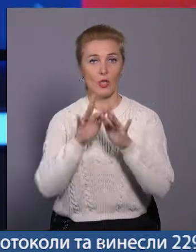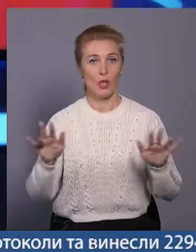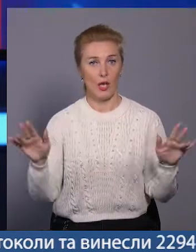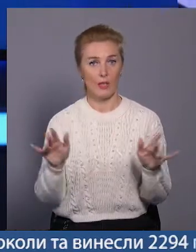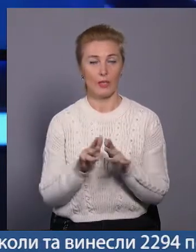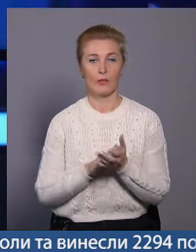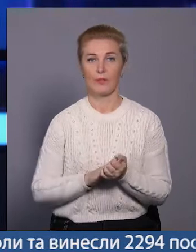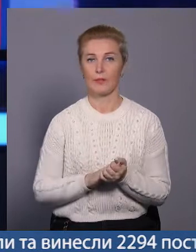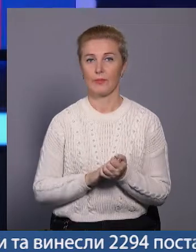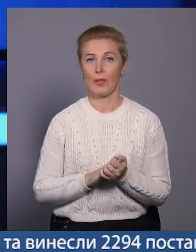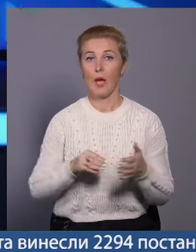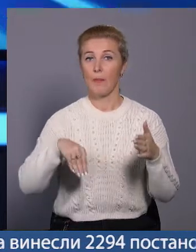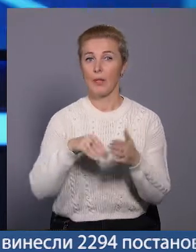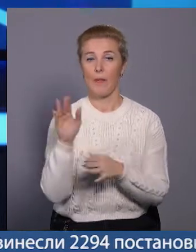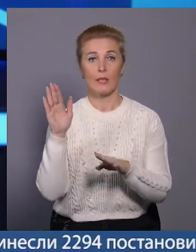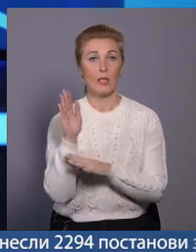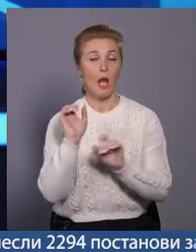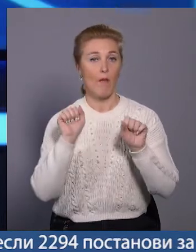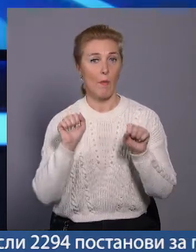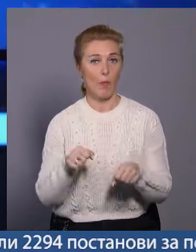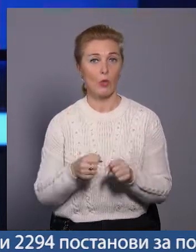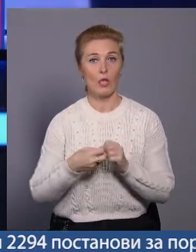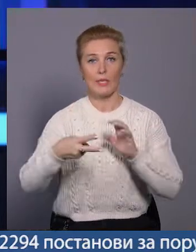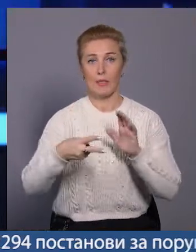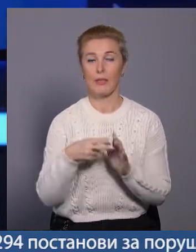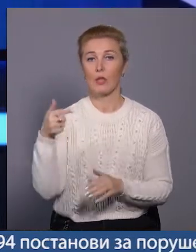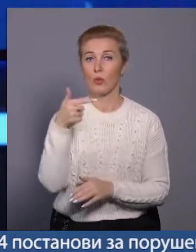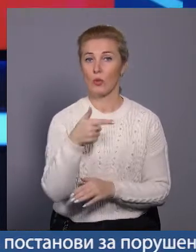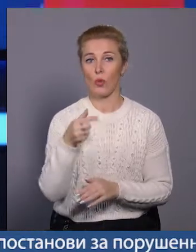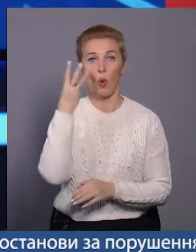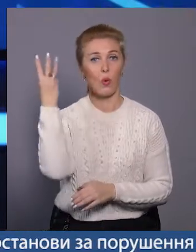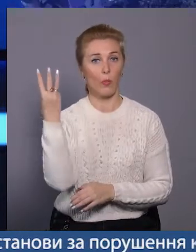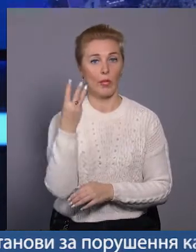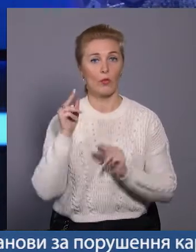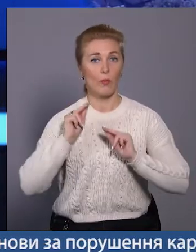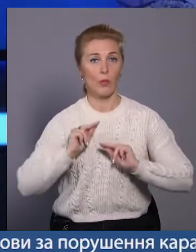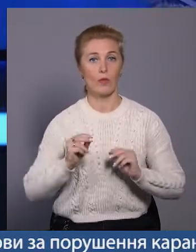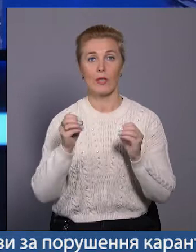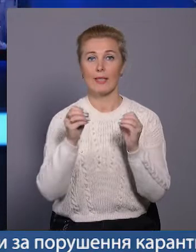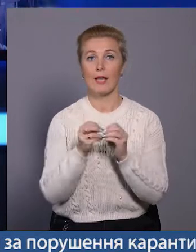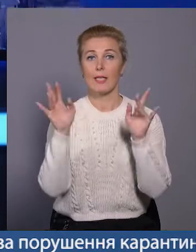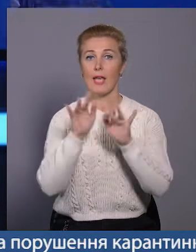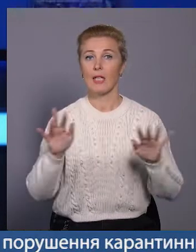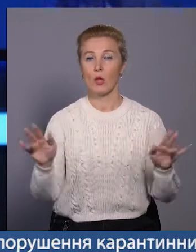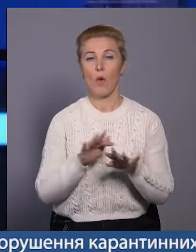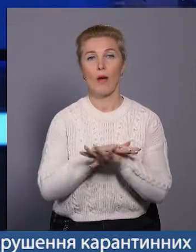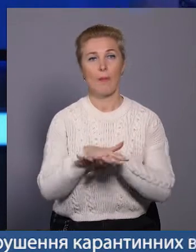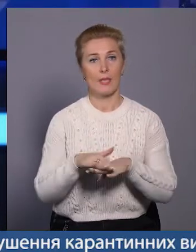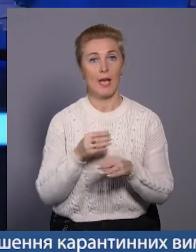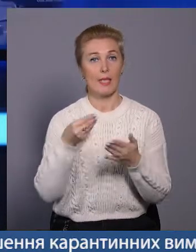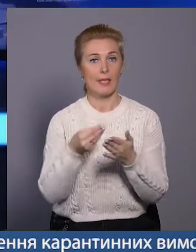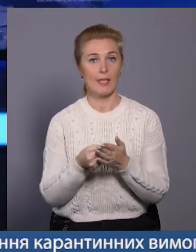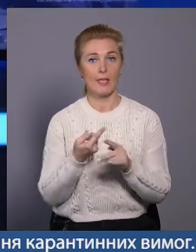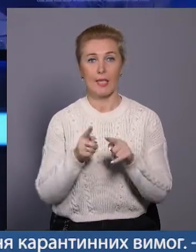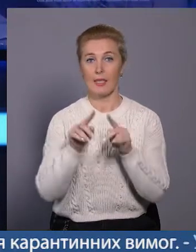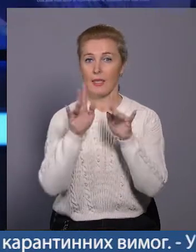сосен та ялиць. Придбати дерева можна буде з 17 грудня. У Хмельницькому працюватиме 10 ялинкових базарів. Ціни на